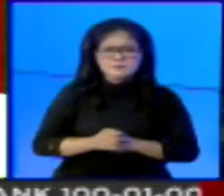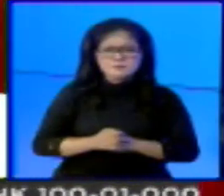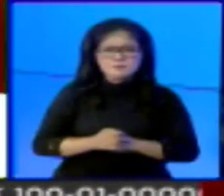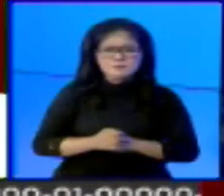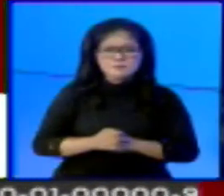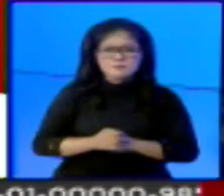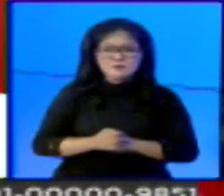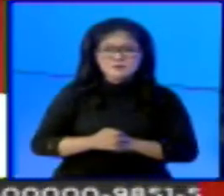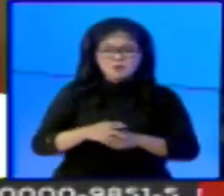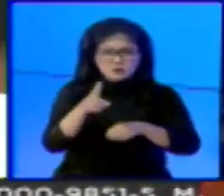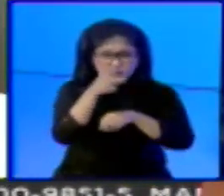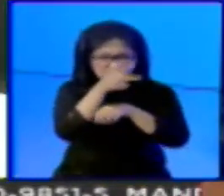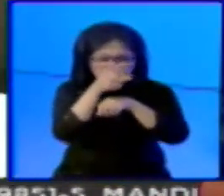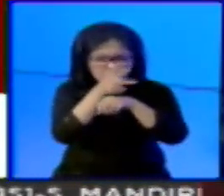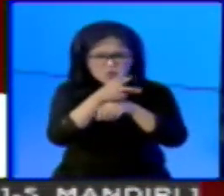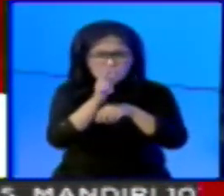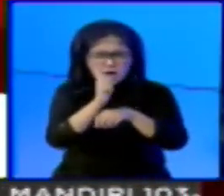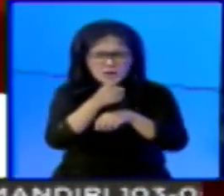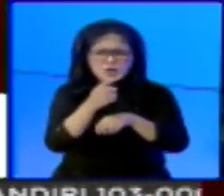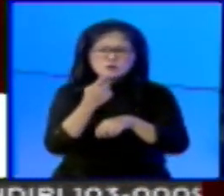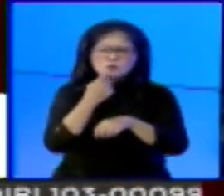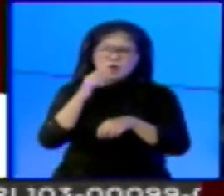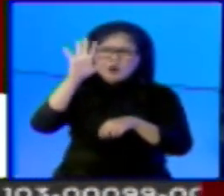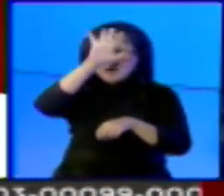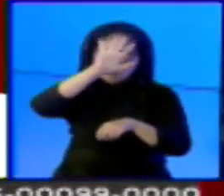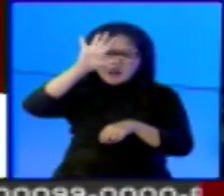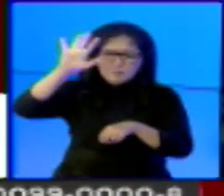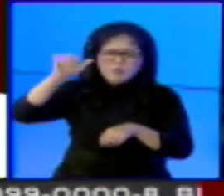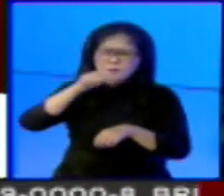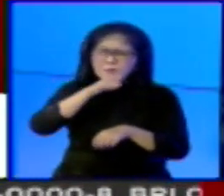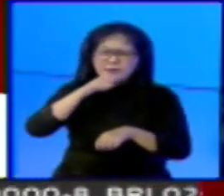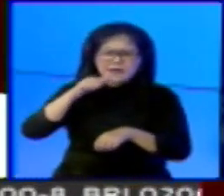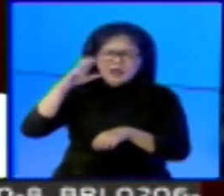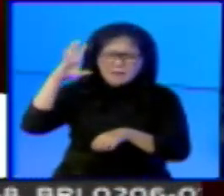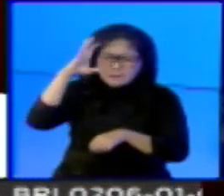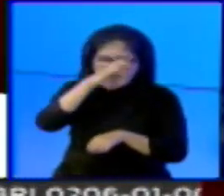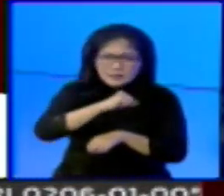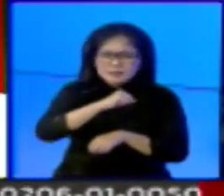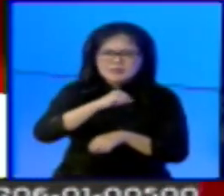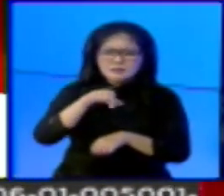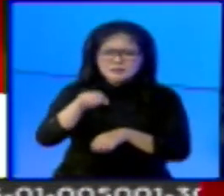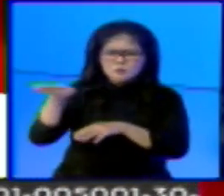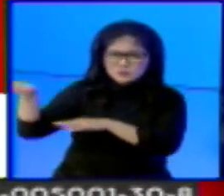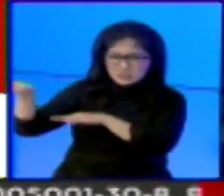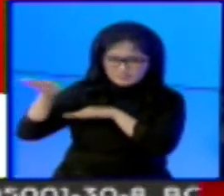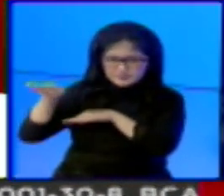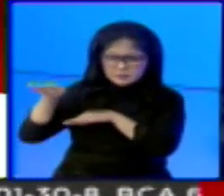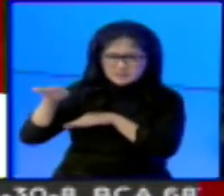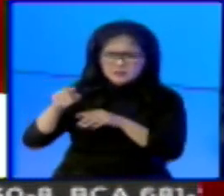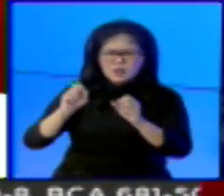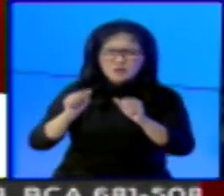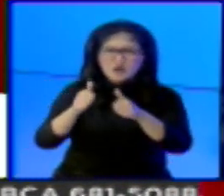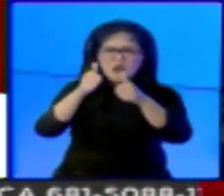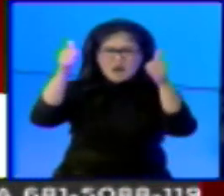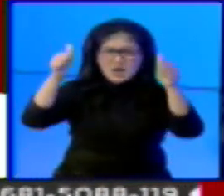Video amatir warga yang merekam kondisi warna langit yang berwarna merah pekat di desa Pulau Mentaro, Kabupaten Muara Bungo, Provinsi Jambi, viral di berbagai lini